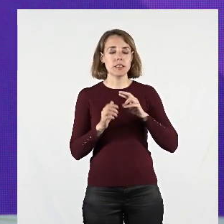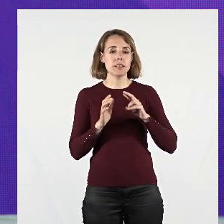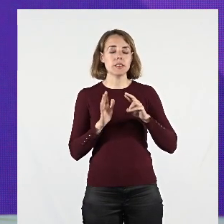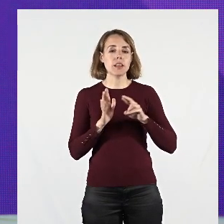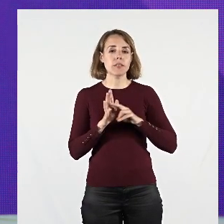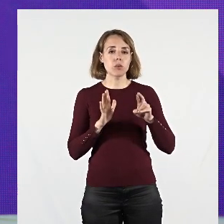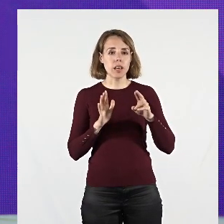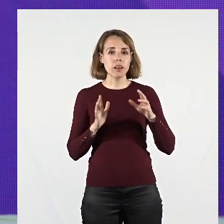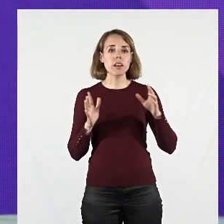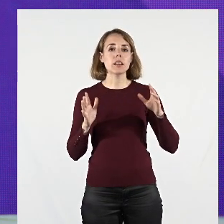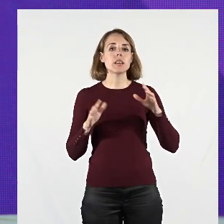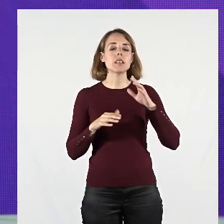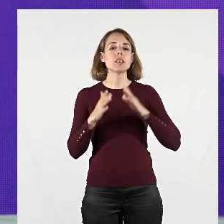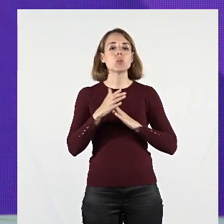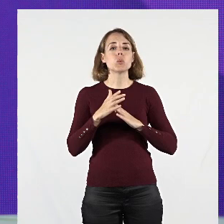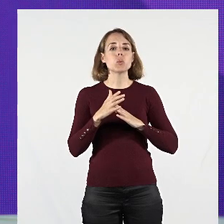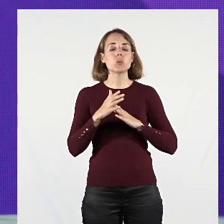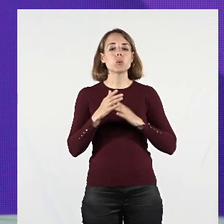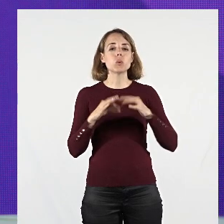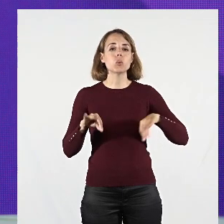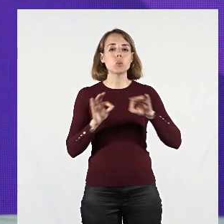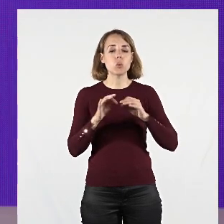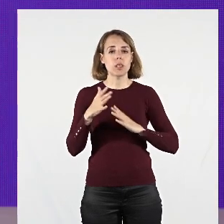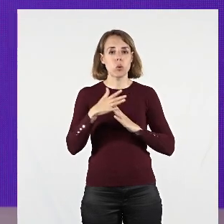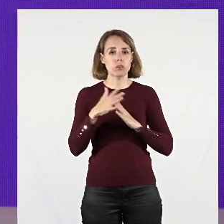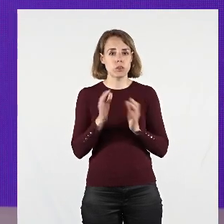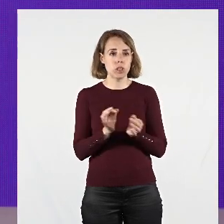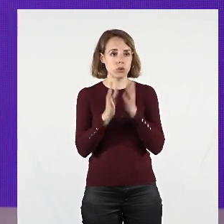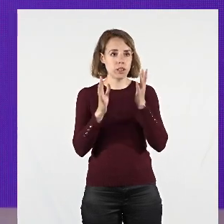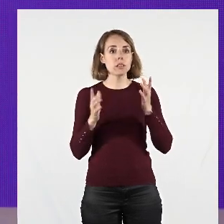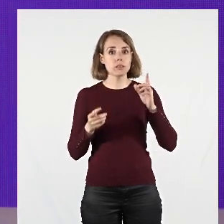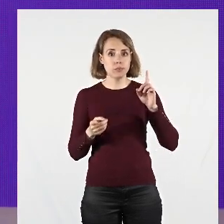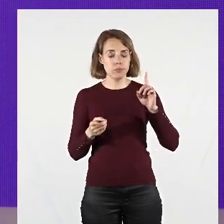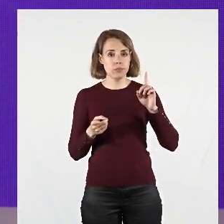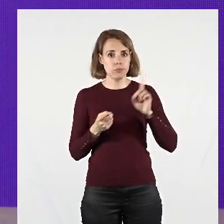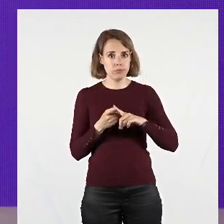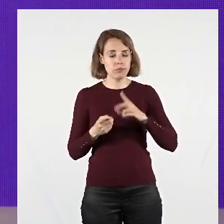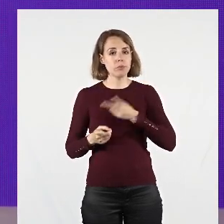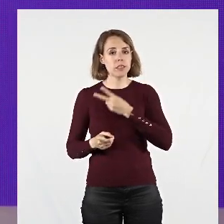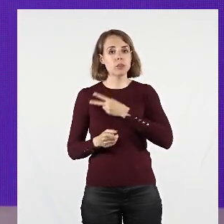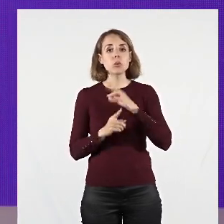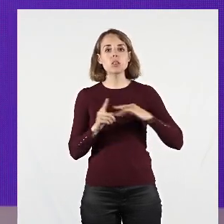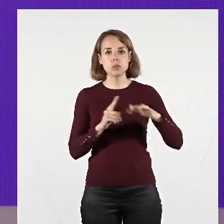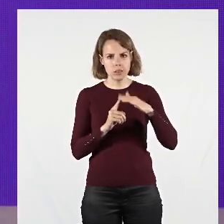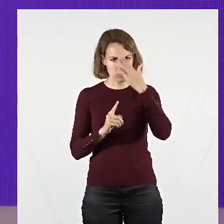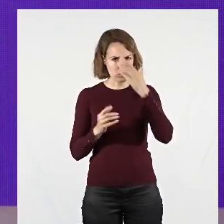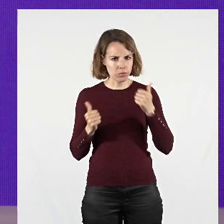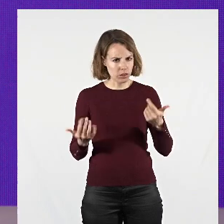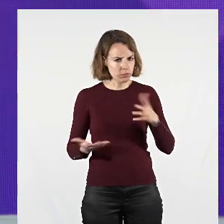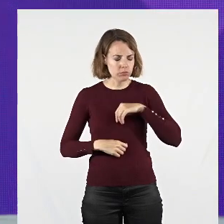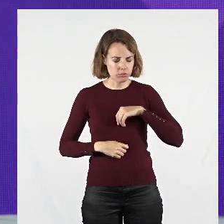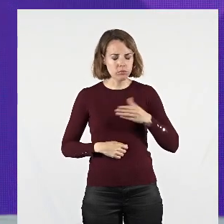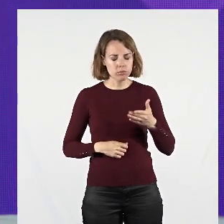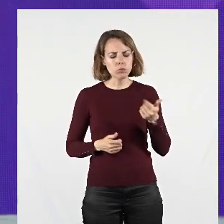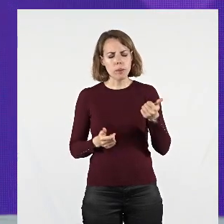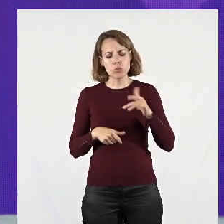la Cour des comptes. Vous y officiez au 6e bureau, dans le champ notamment du médico-social, un secteur que vous connaissez bien pour avoir dirigé des établissements, accompagné